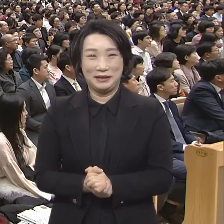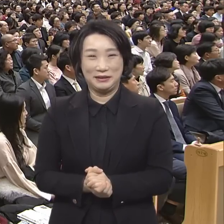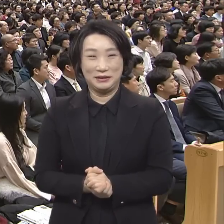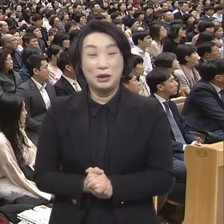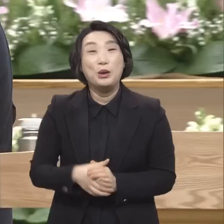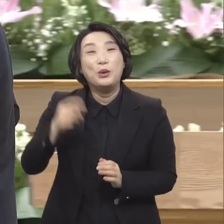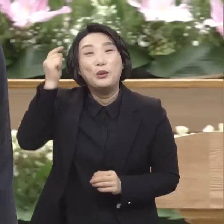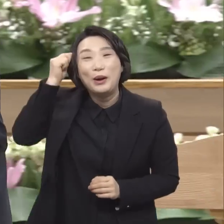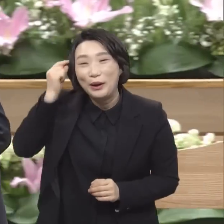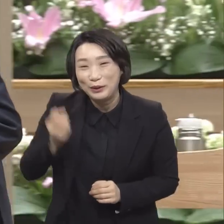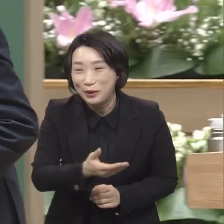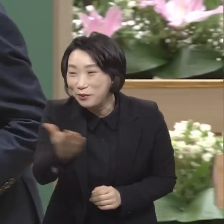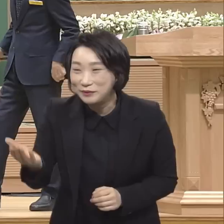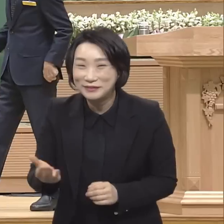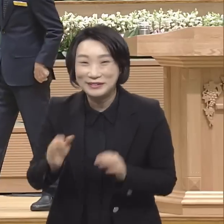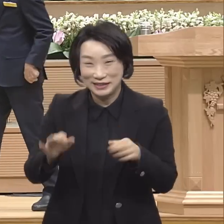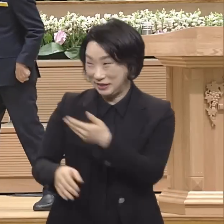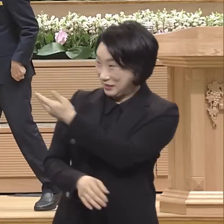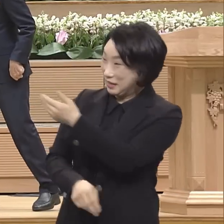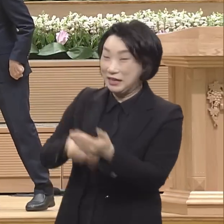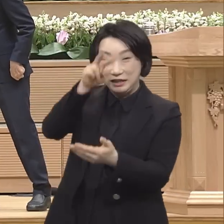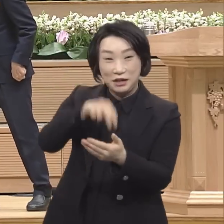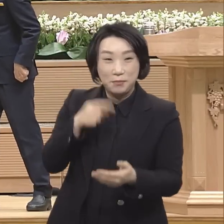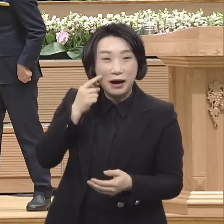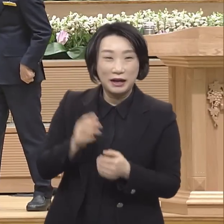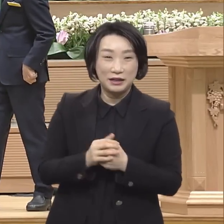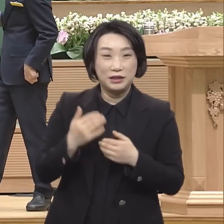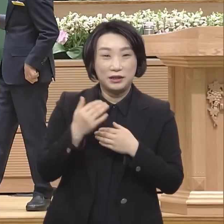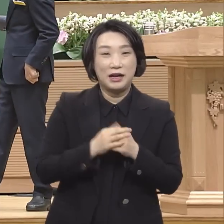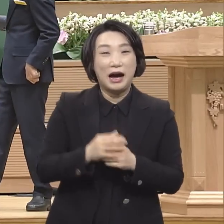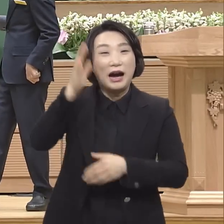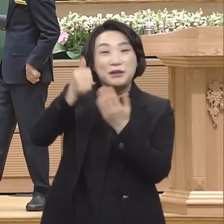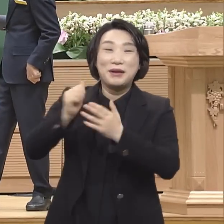왜 그래야지? 큰 소리로 읽읍시다. 시작.